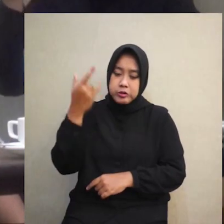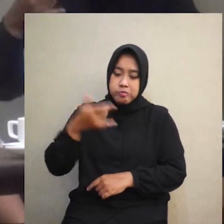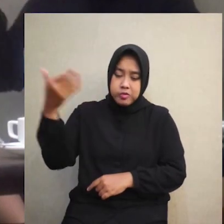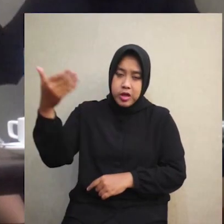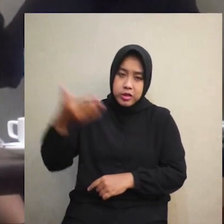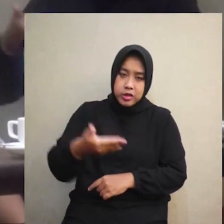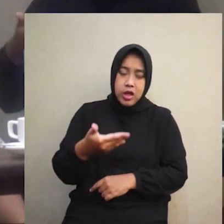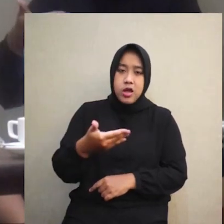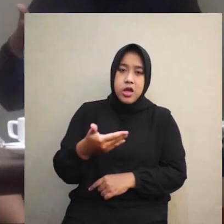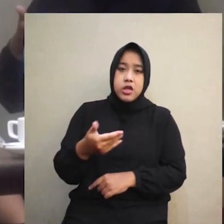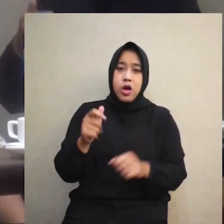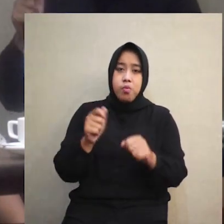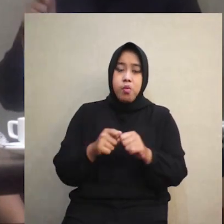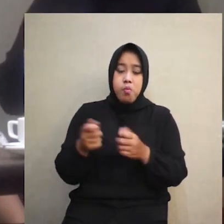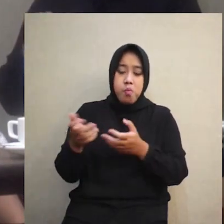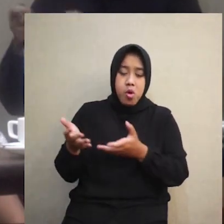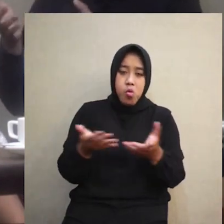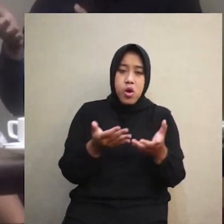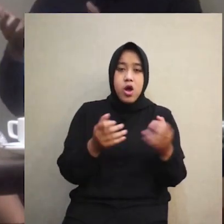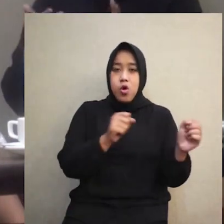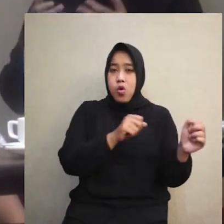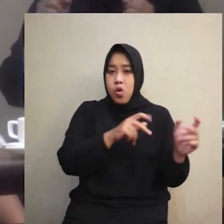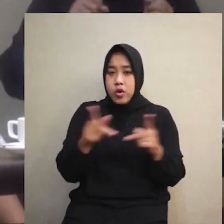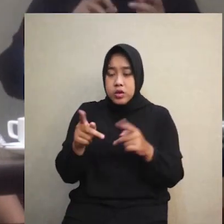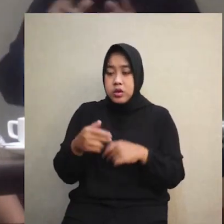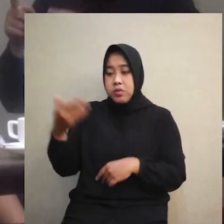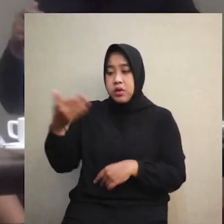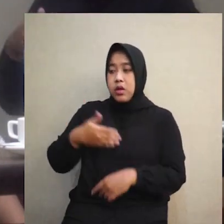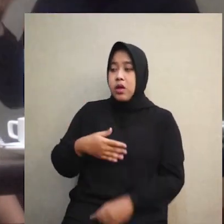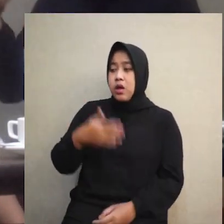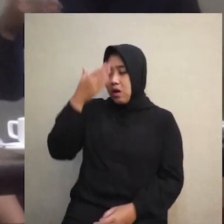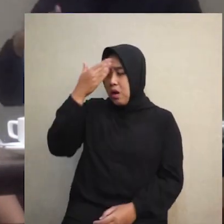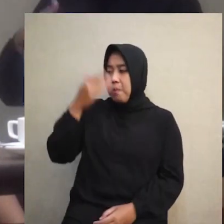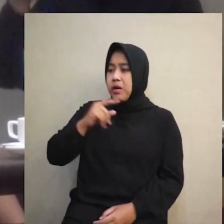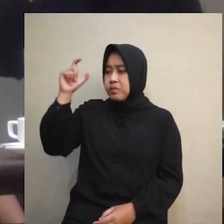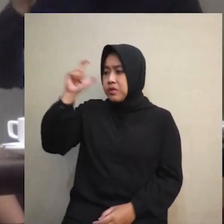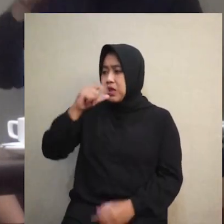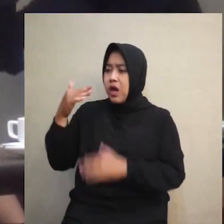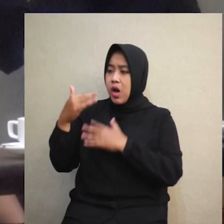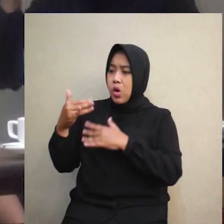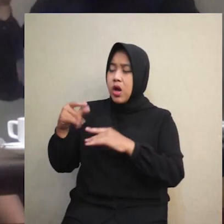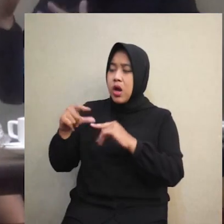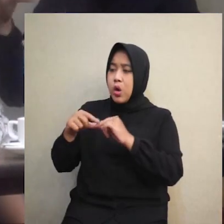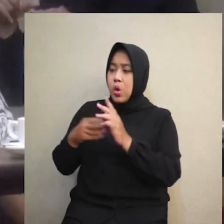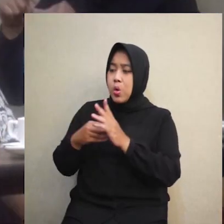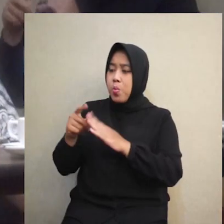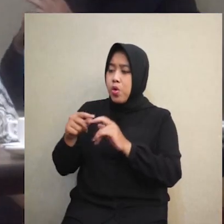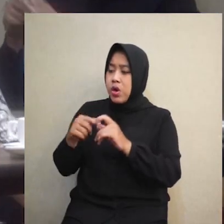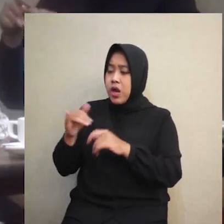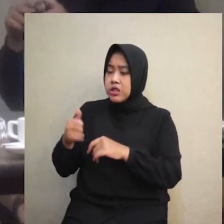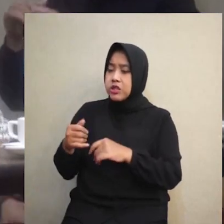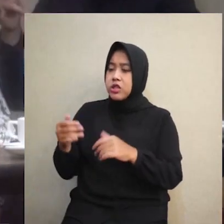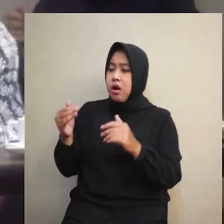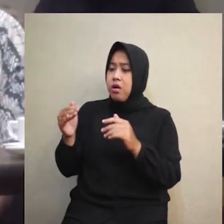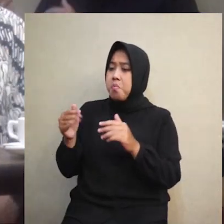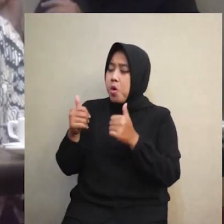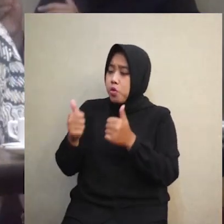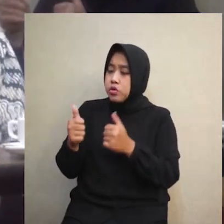dengan ide gitu ya Bahkan dibilang ngapain cari akomodasi yang layak Emang difabel mau minta mobil mewah